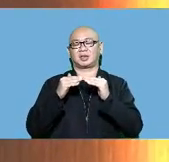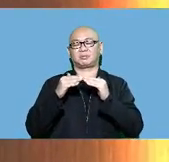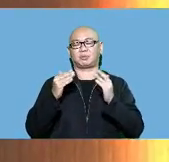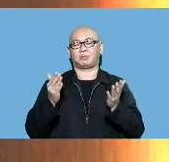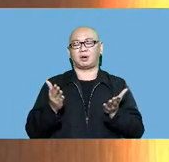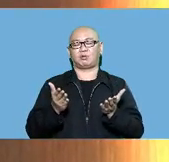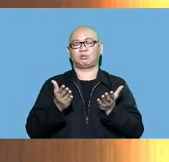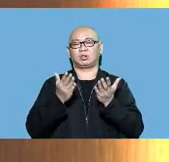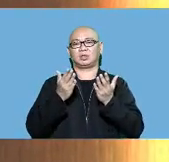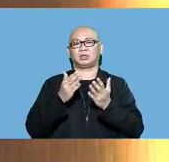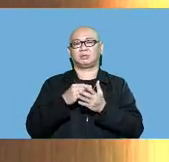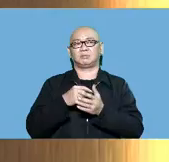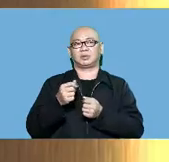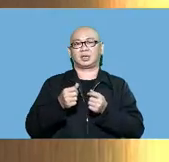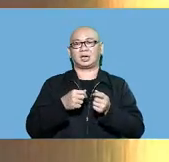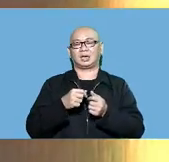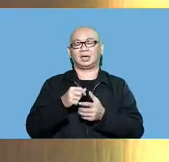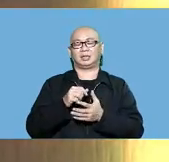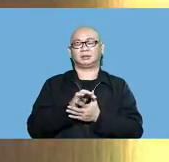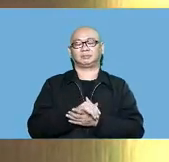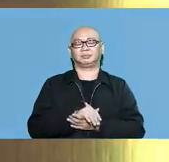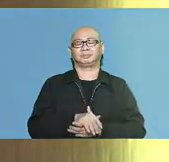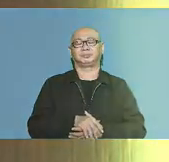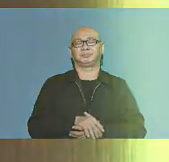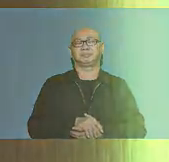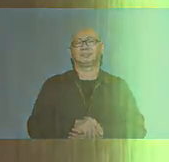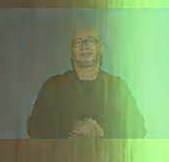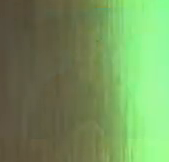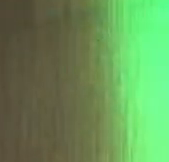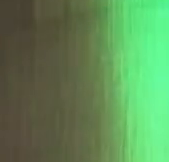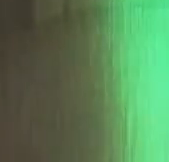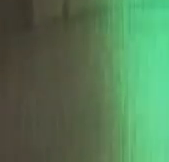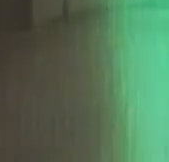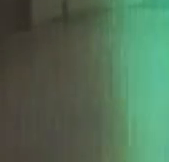Pembangunan Terhadap Pedagang Kaki Lima.